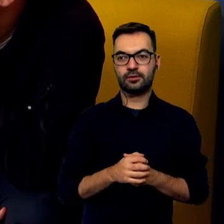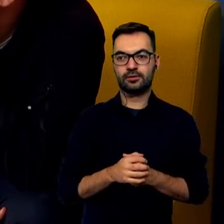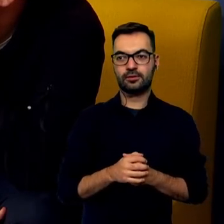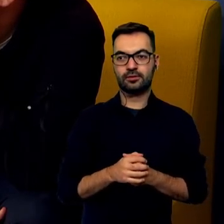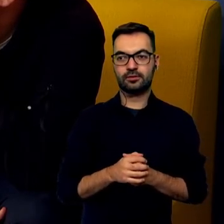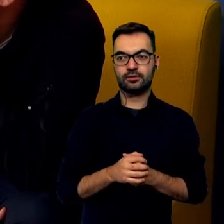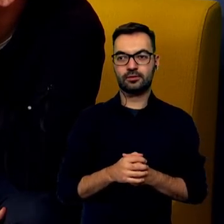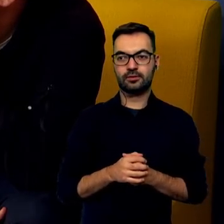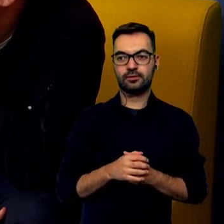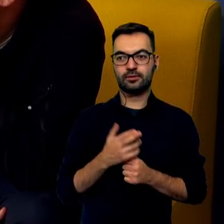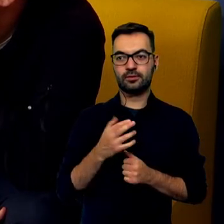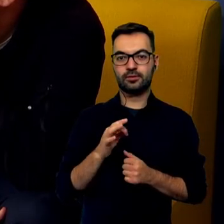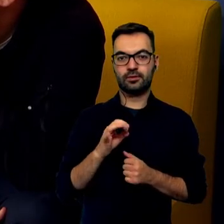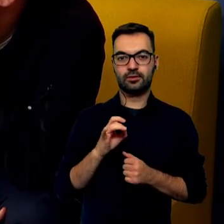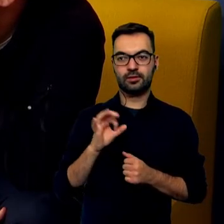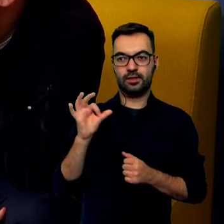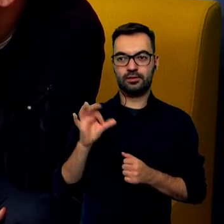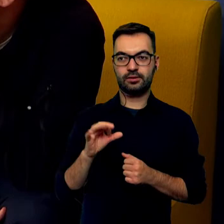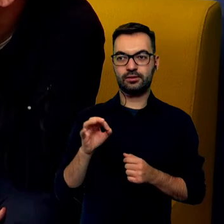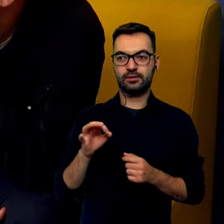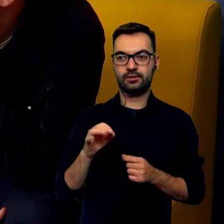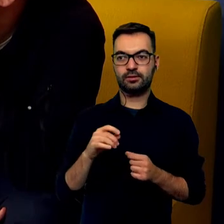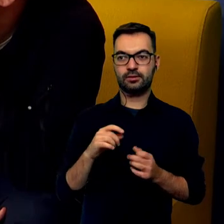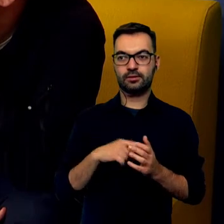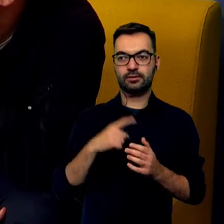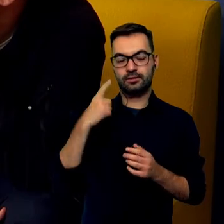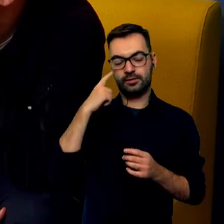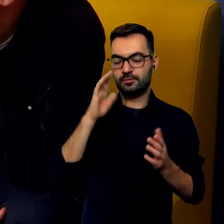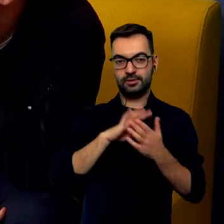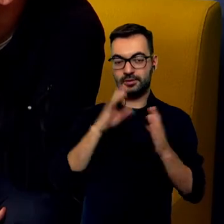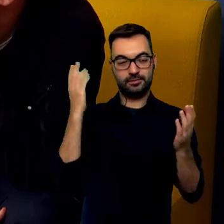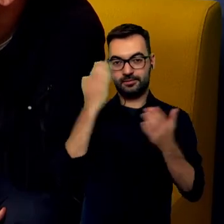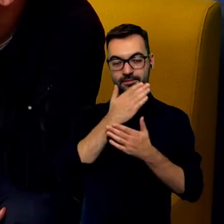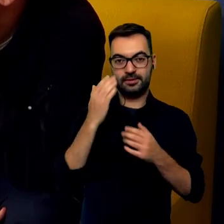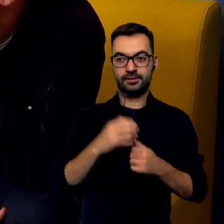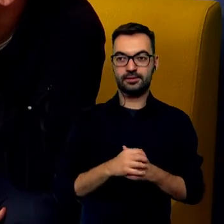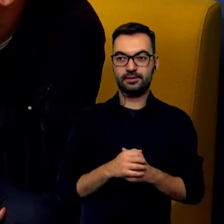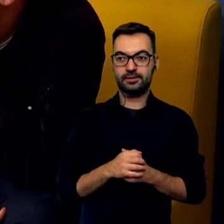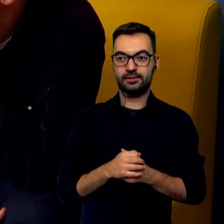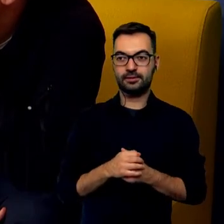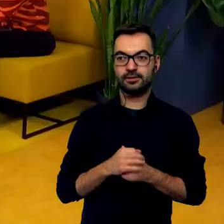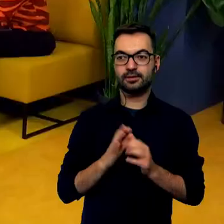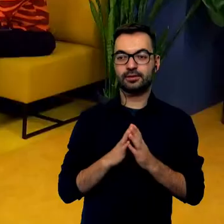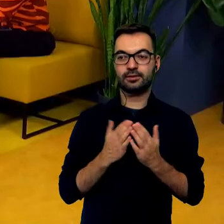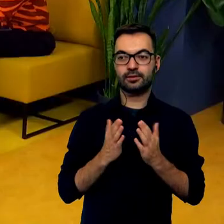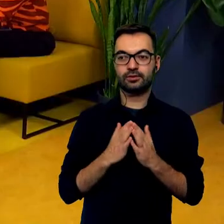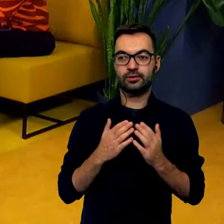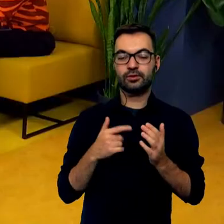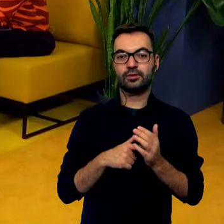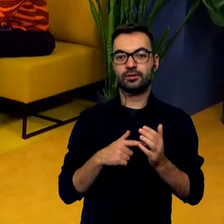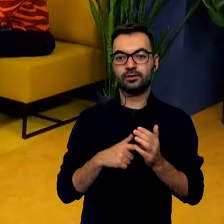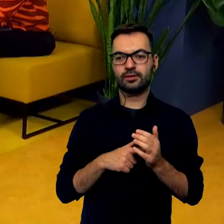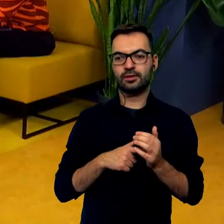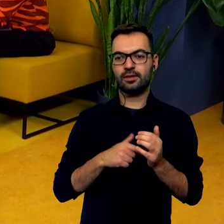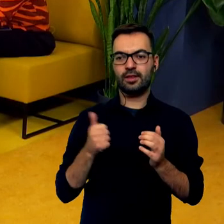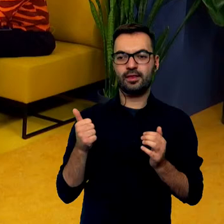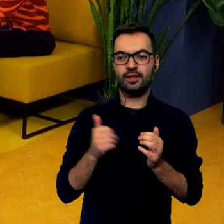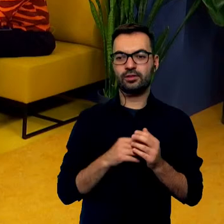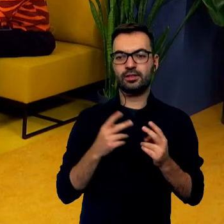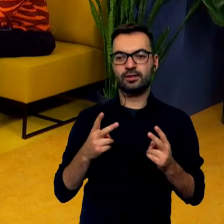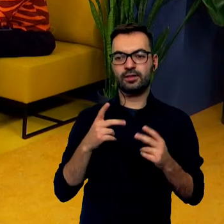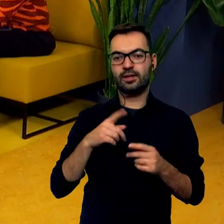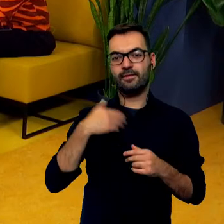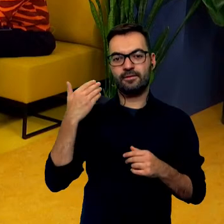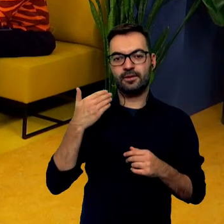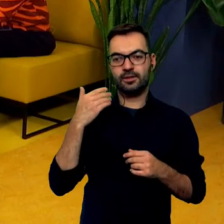też polecam, bo jest świetna, ale teraz, bo mi akurat przeskoczyła w obrazie, ale książkę z tysiącem